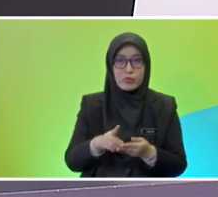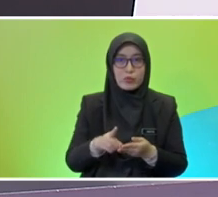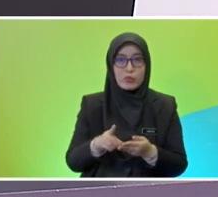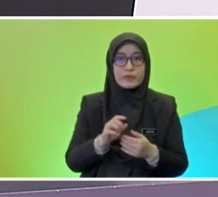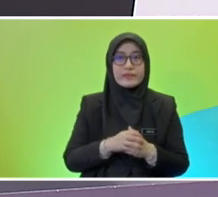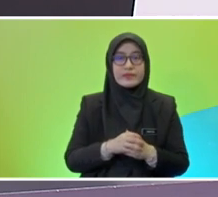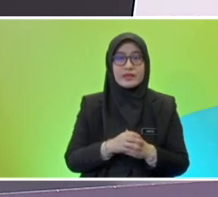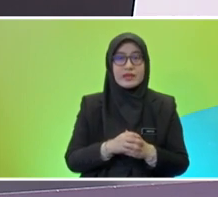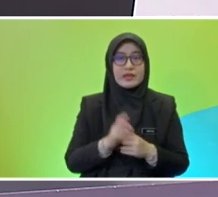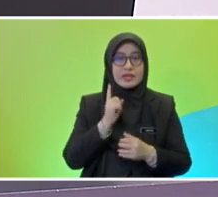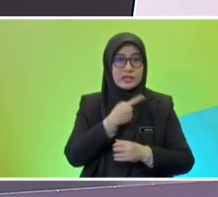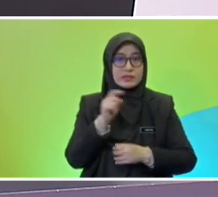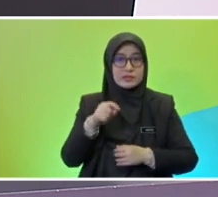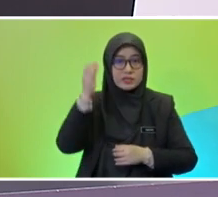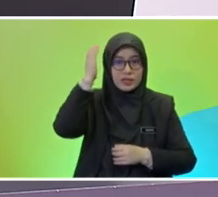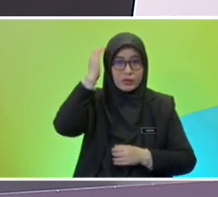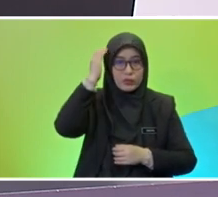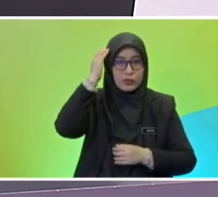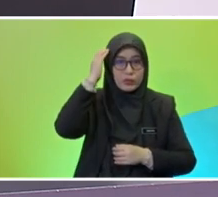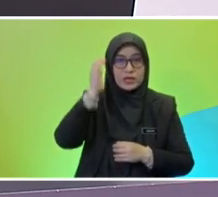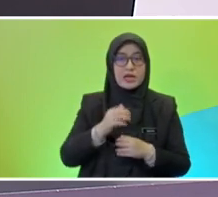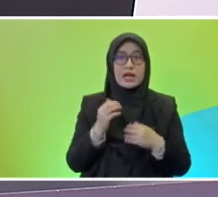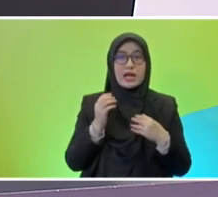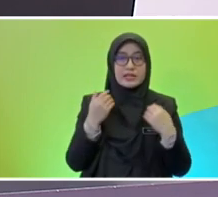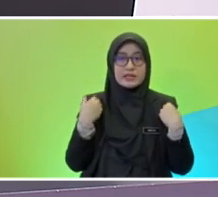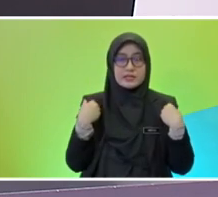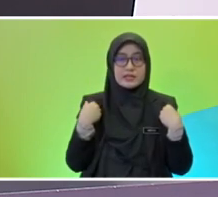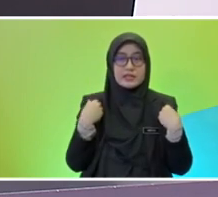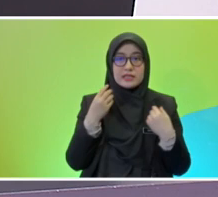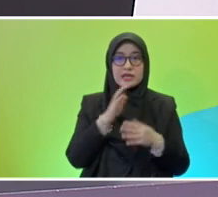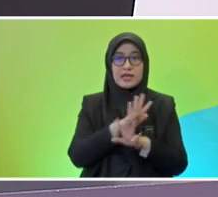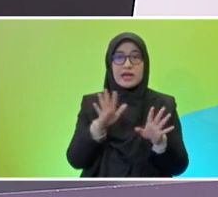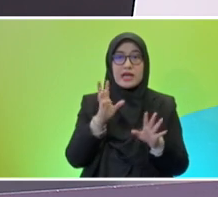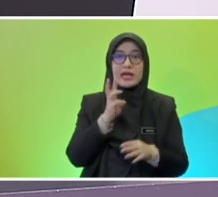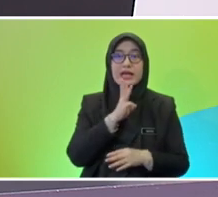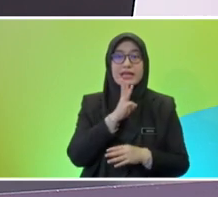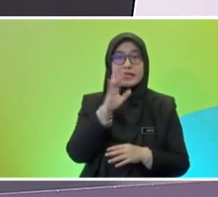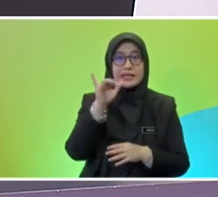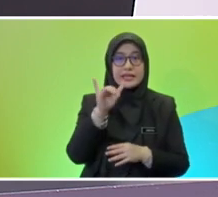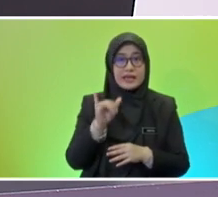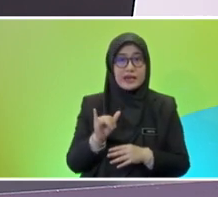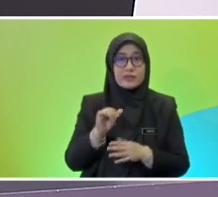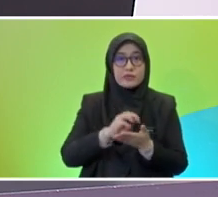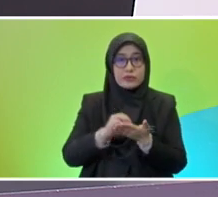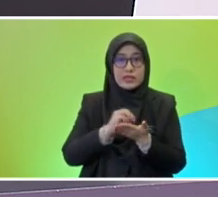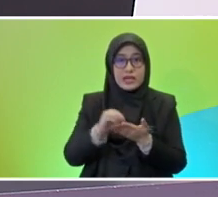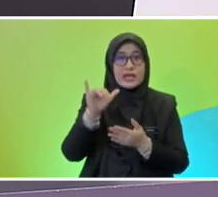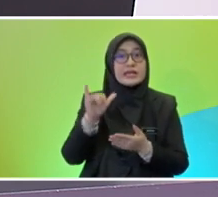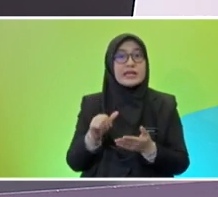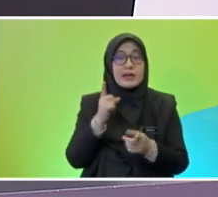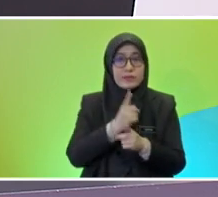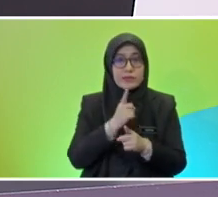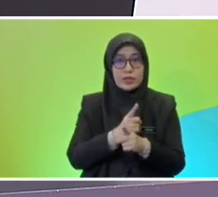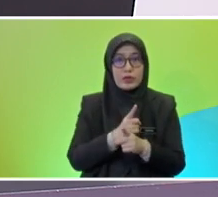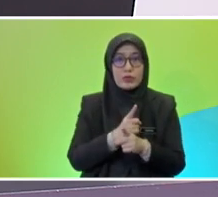syarat-syarat air mutlak nih ada tak air itu masih kekal dalam keadaan asap Tak Berubah tidak menghilangkan